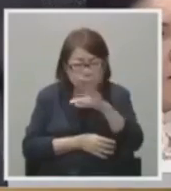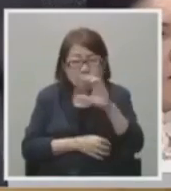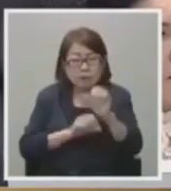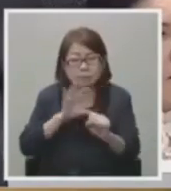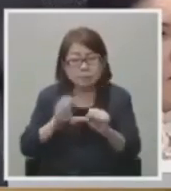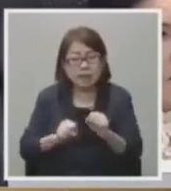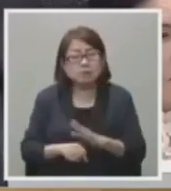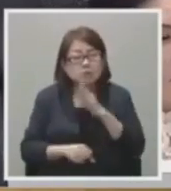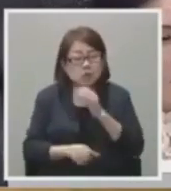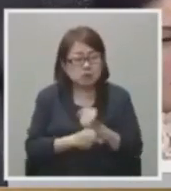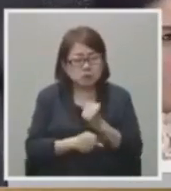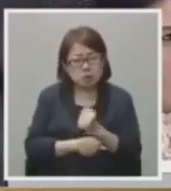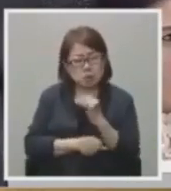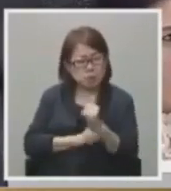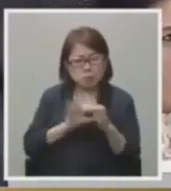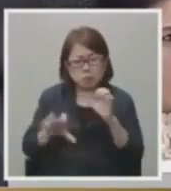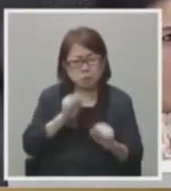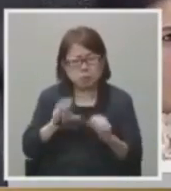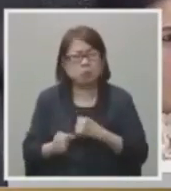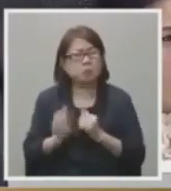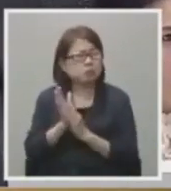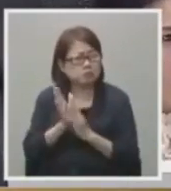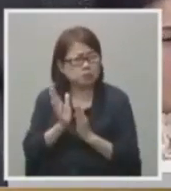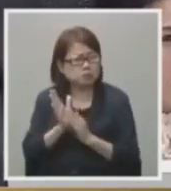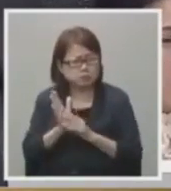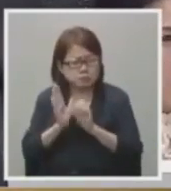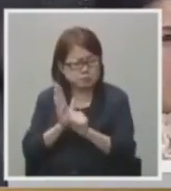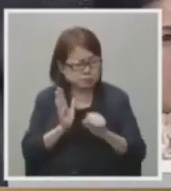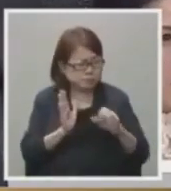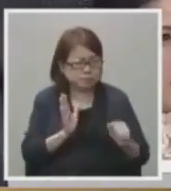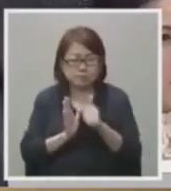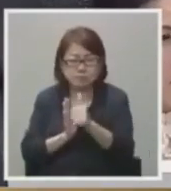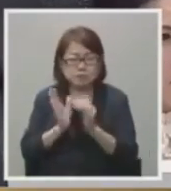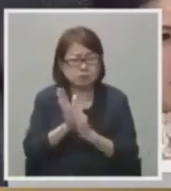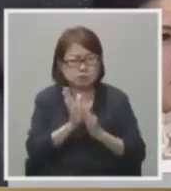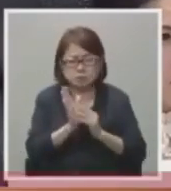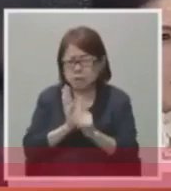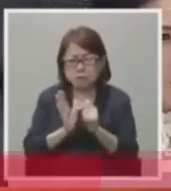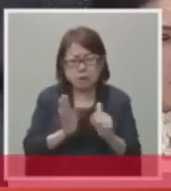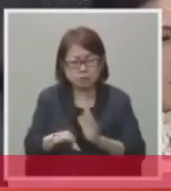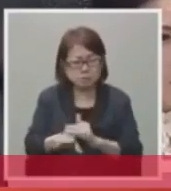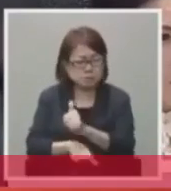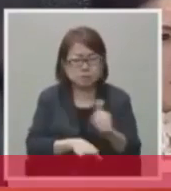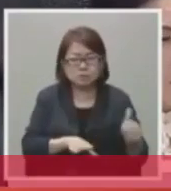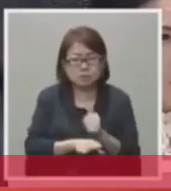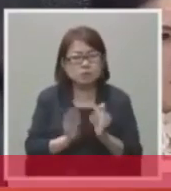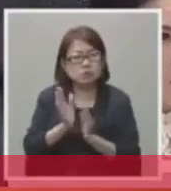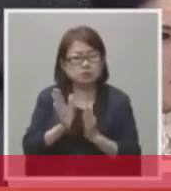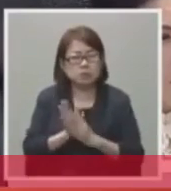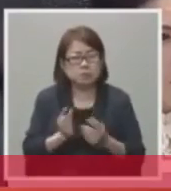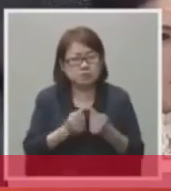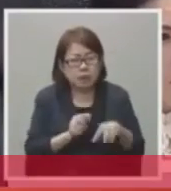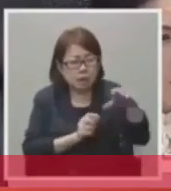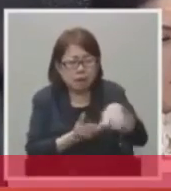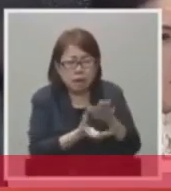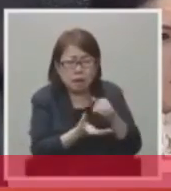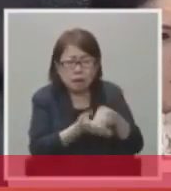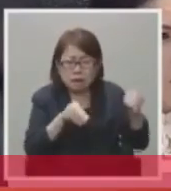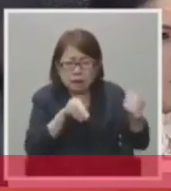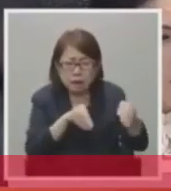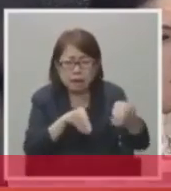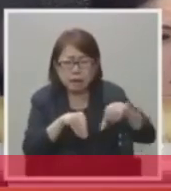านเนี่ยโอ้โหผมชื่นชมมากนะไปจับคนนู้นคนนี้แกงบอลอยู่ใกล้ตัวเองอ่ะอยู่ใกล้จ